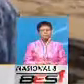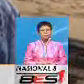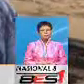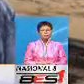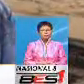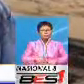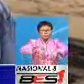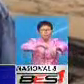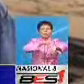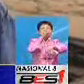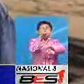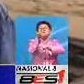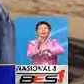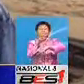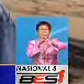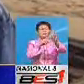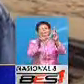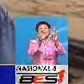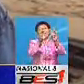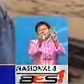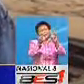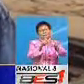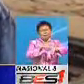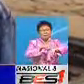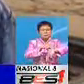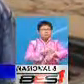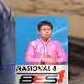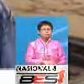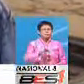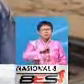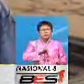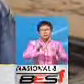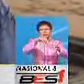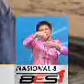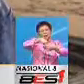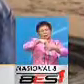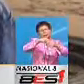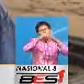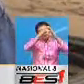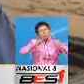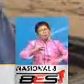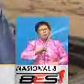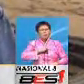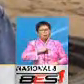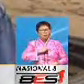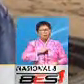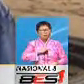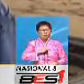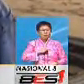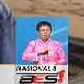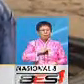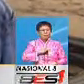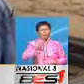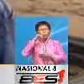Dalam masa pukul 6:30. Masa tempat tengok dia? Saya duduk dalam rumah. Mak duduk luar.